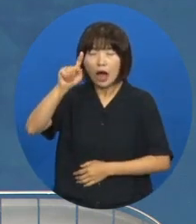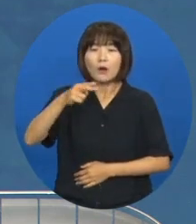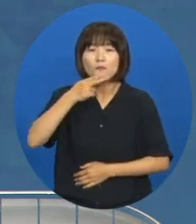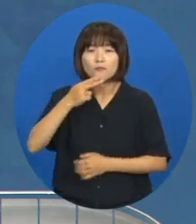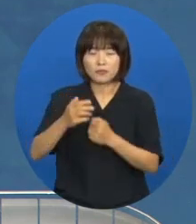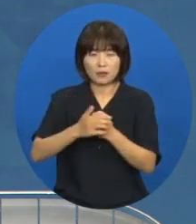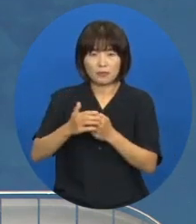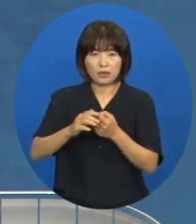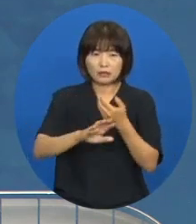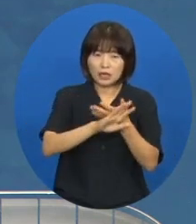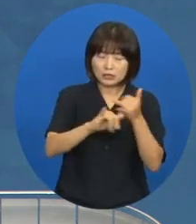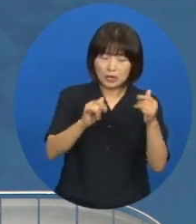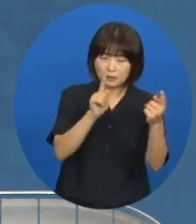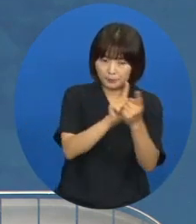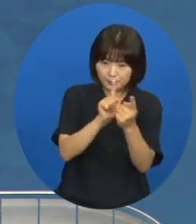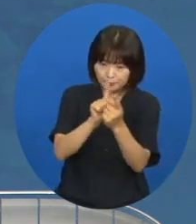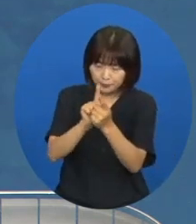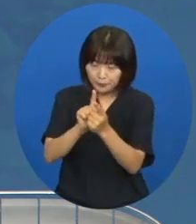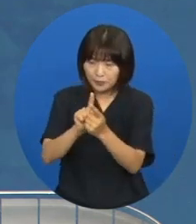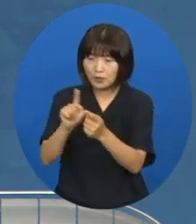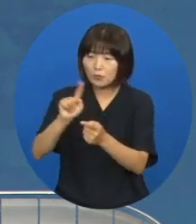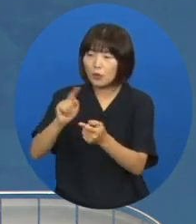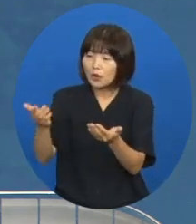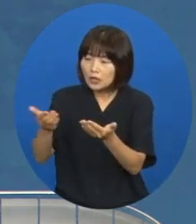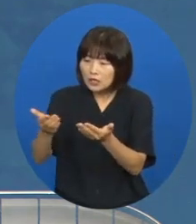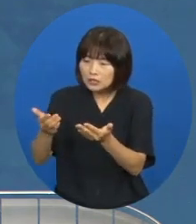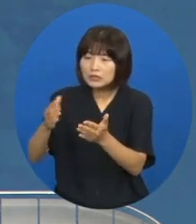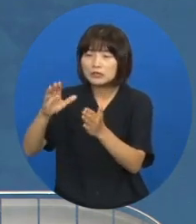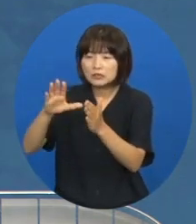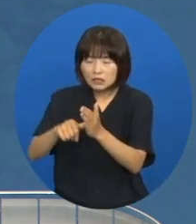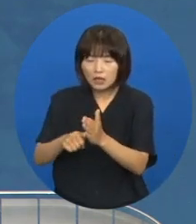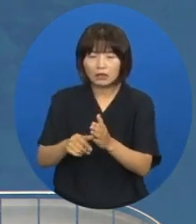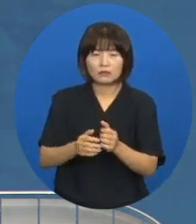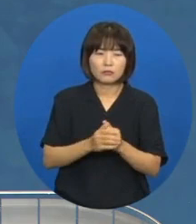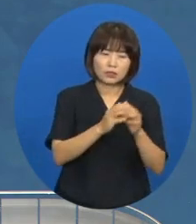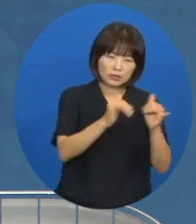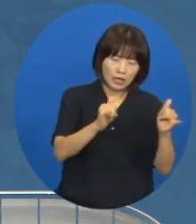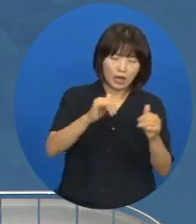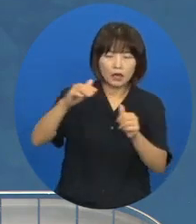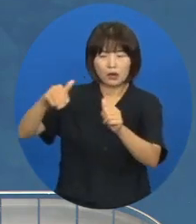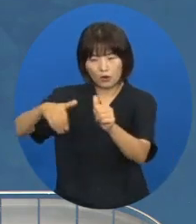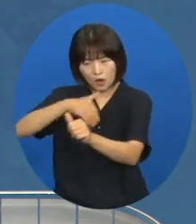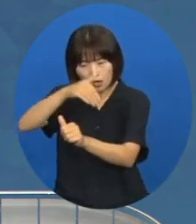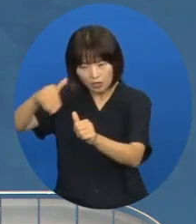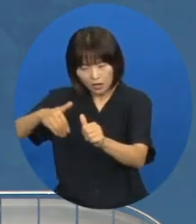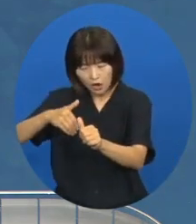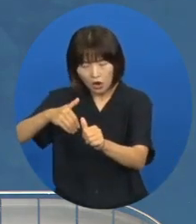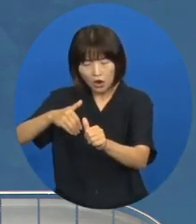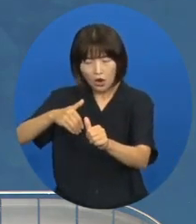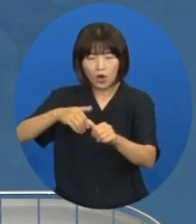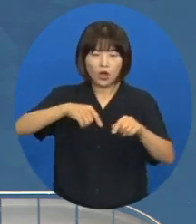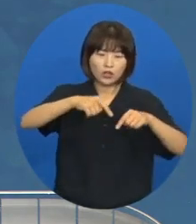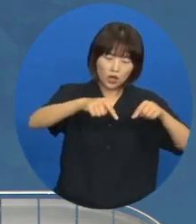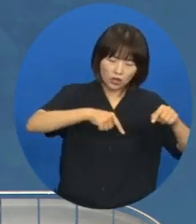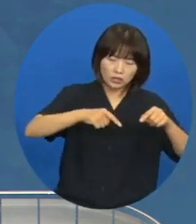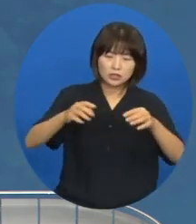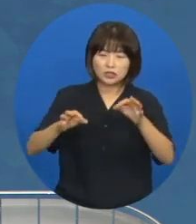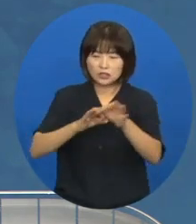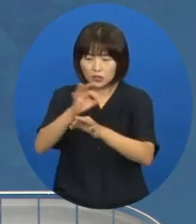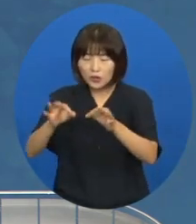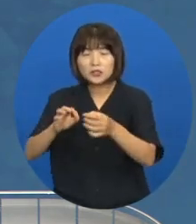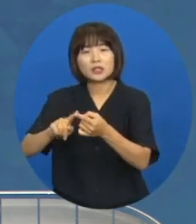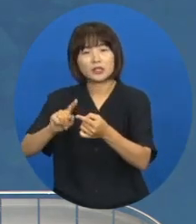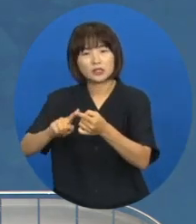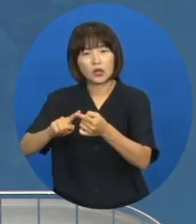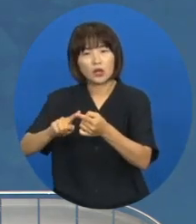만나도, 무슨 일을 해도 그저 사람에 대해서, 환경에 대해서, 정치, 경제에 대해서